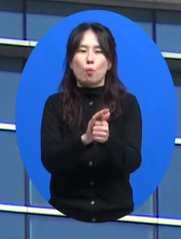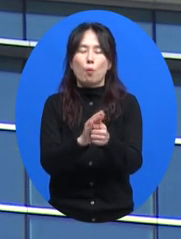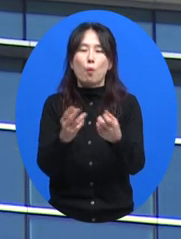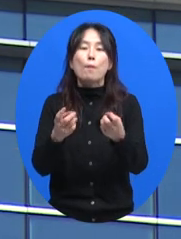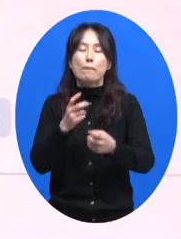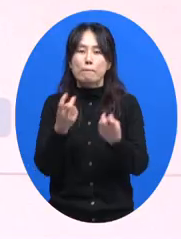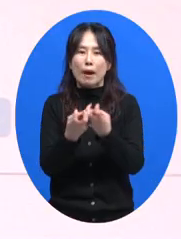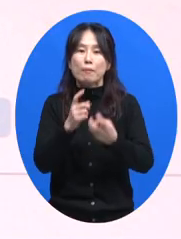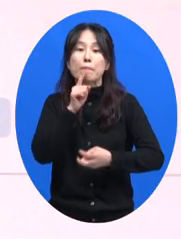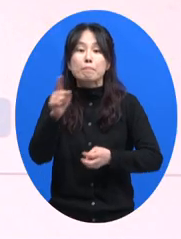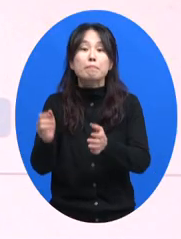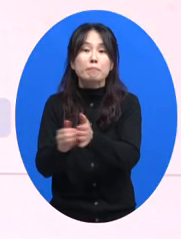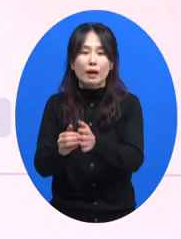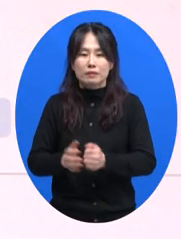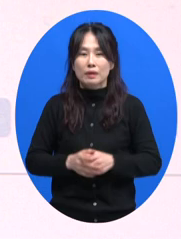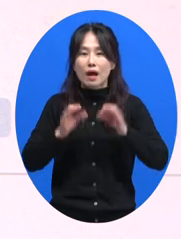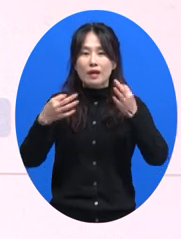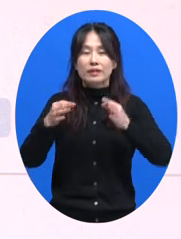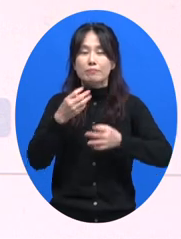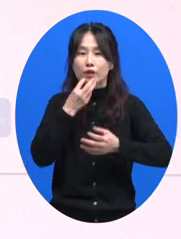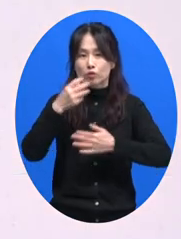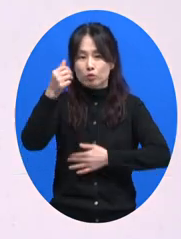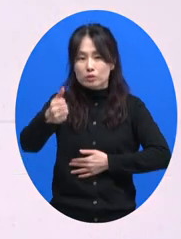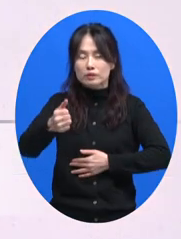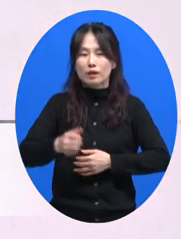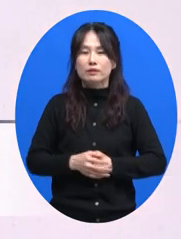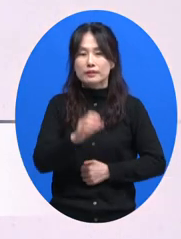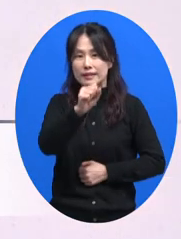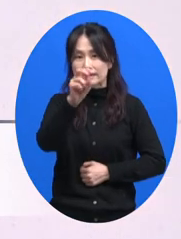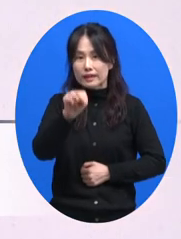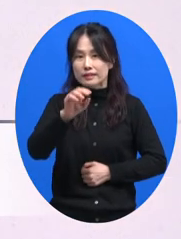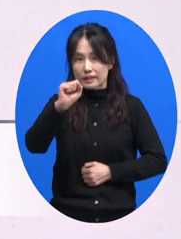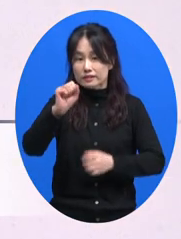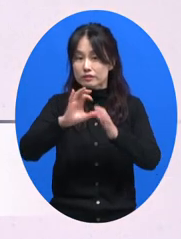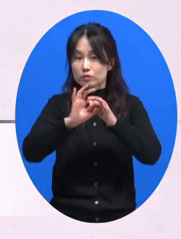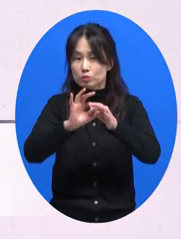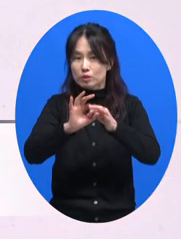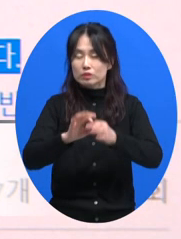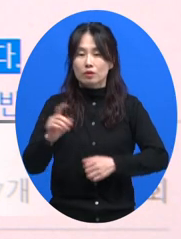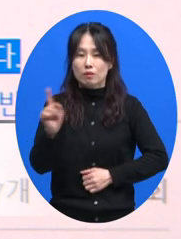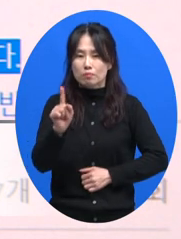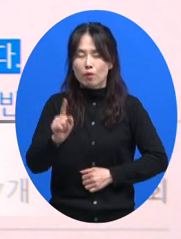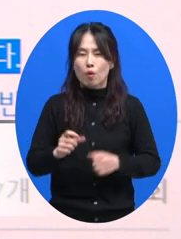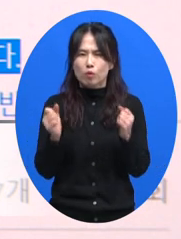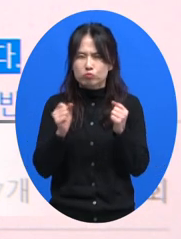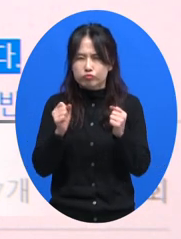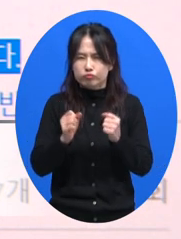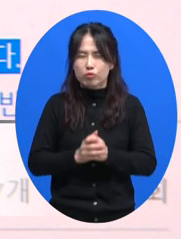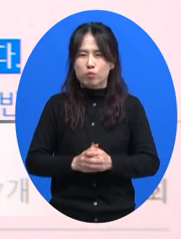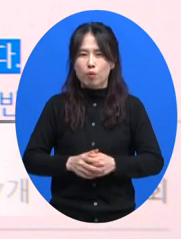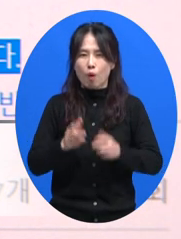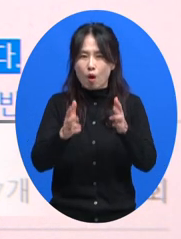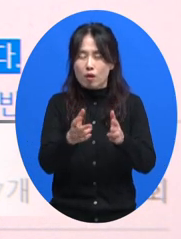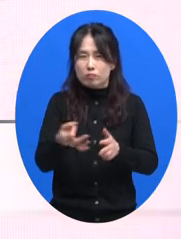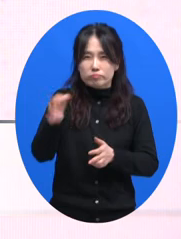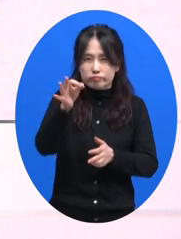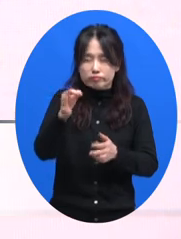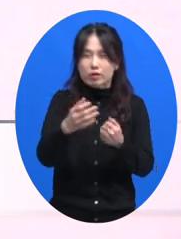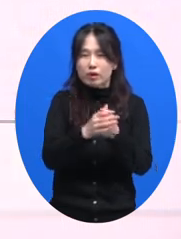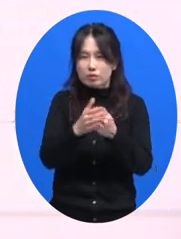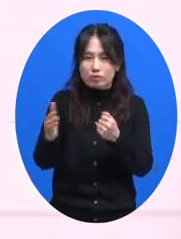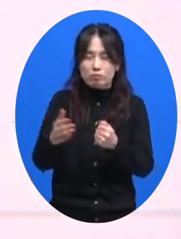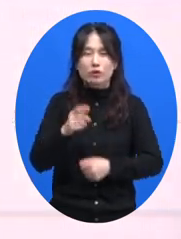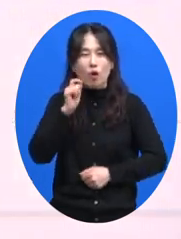시행한다고 밝혔습니다 김동현 경기도지사는 자신의 사회관계망 서비스를 통해 한파와 난방비 폭탄으로 건강과 생존을